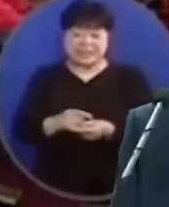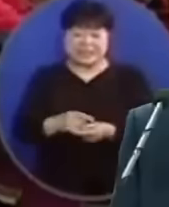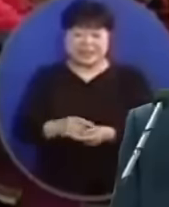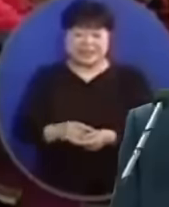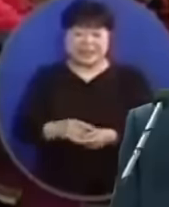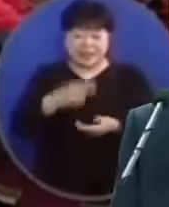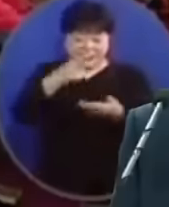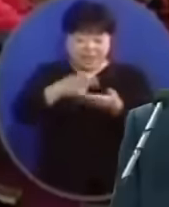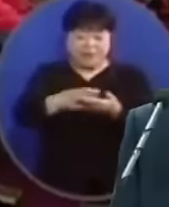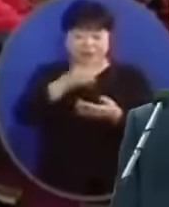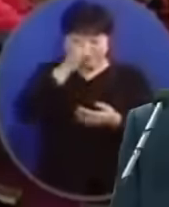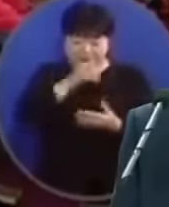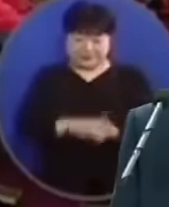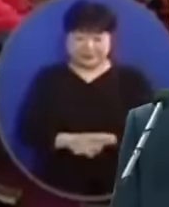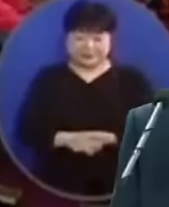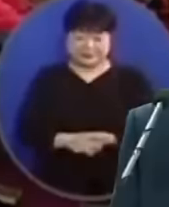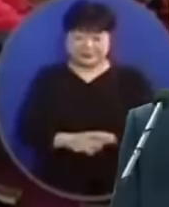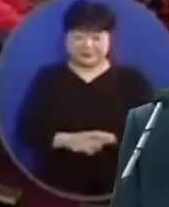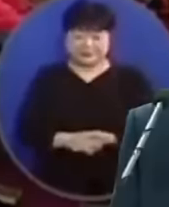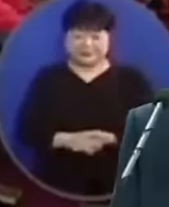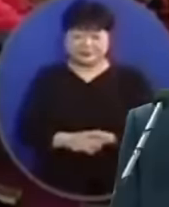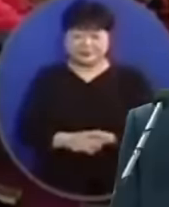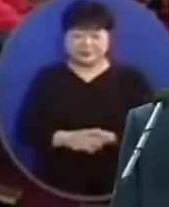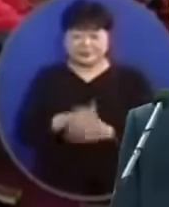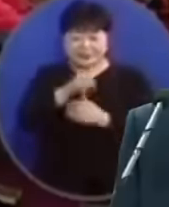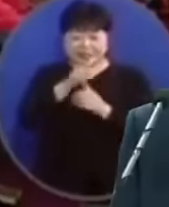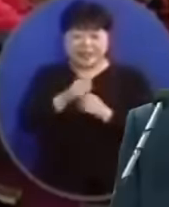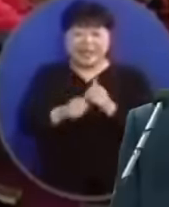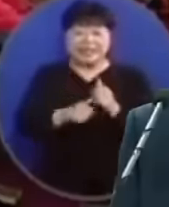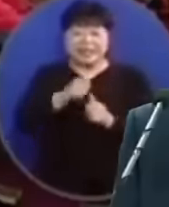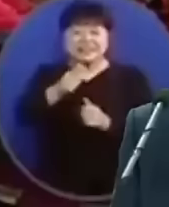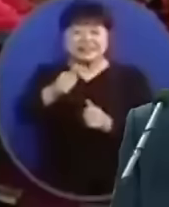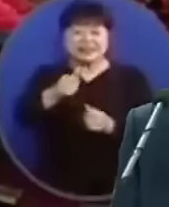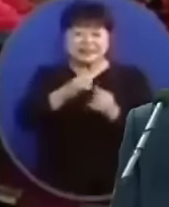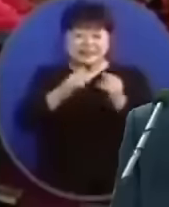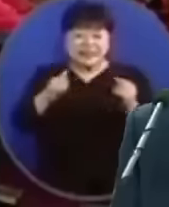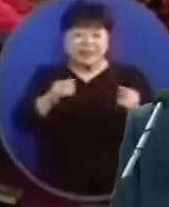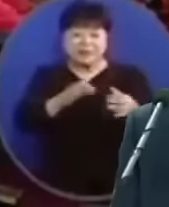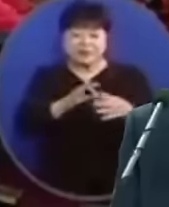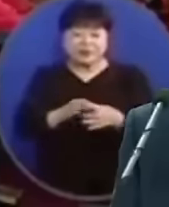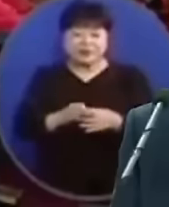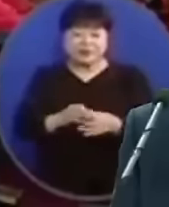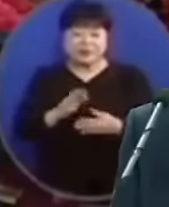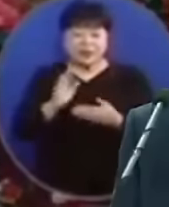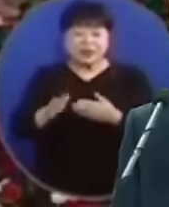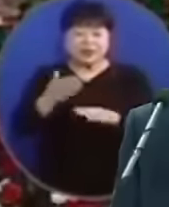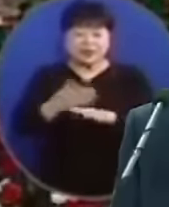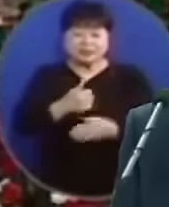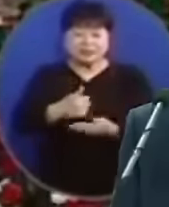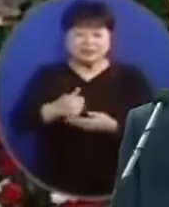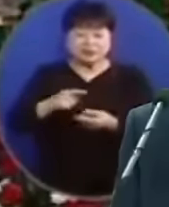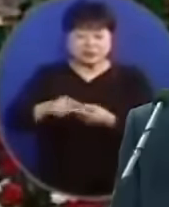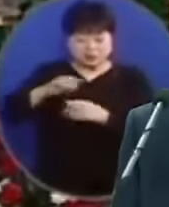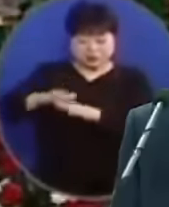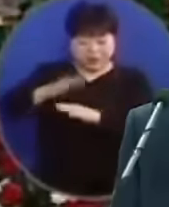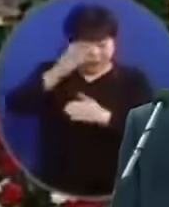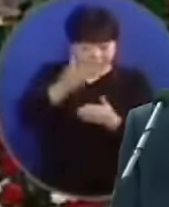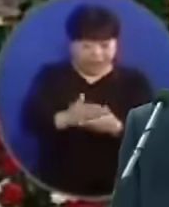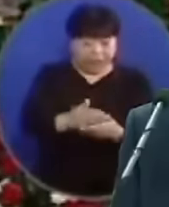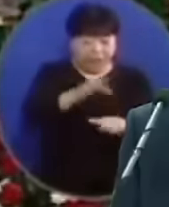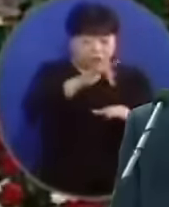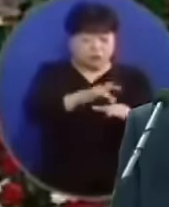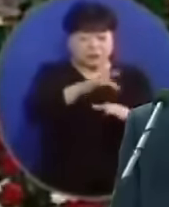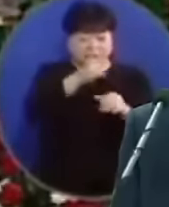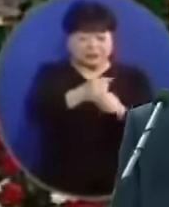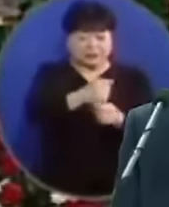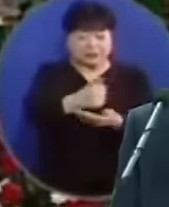것입니다. 하나님과 인간관계는 너와 나 외에 다른 신들을 내게 두지 말라. 너를 위하여 우상을